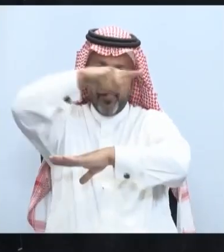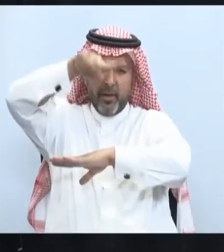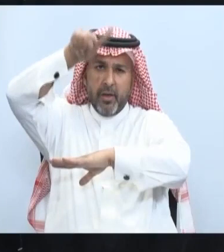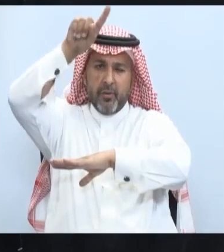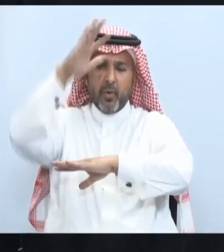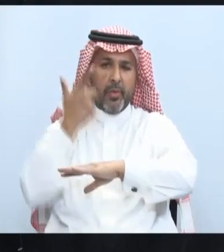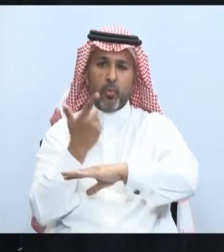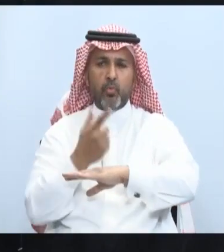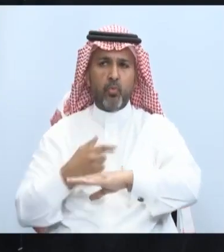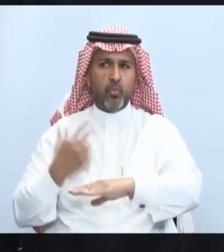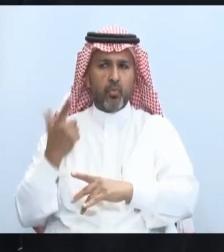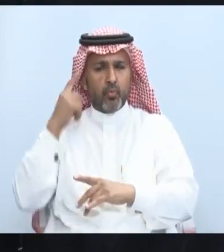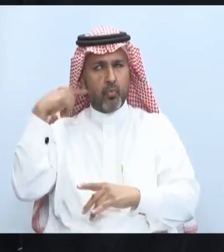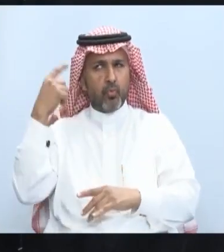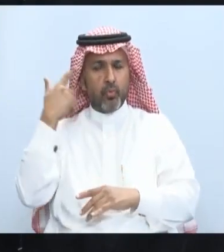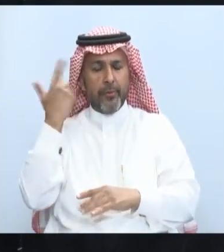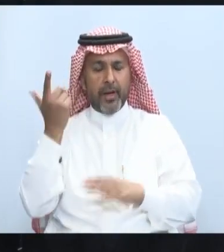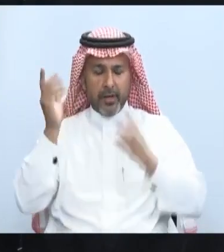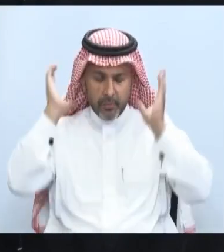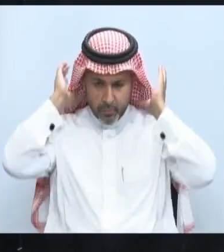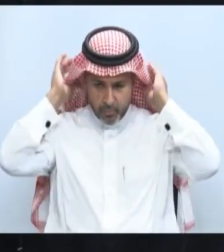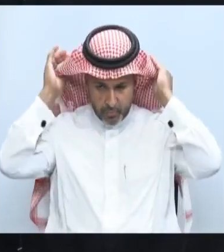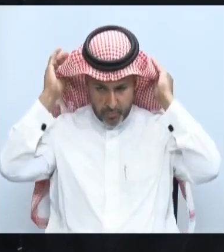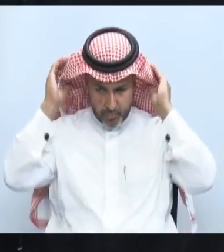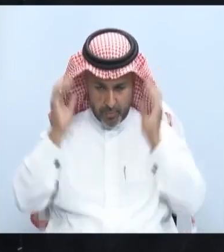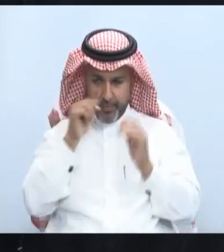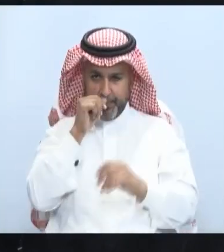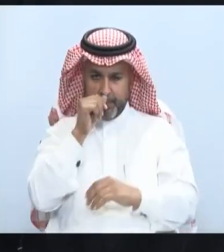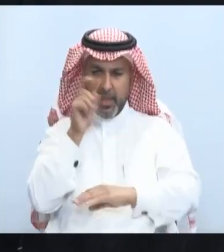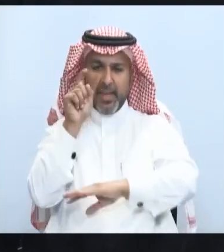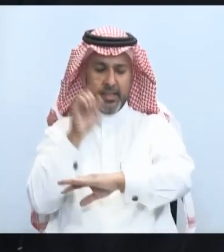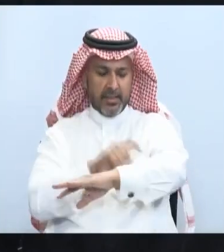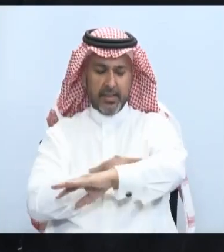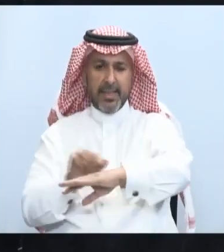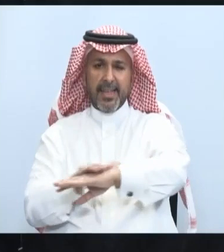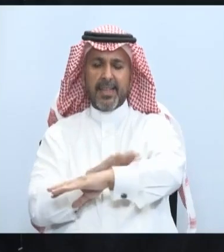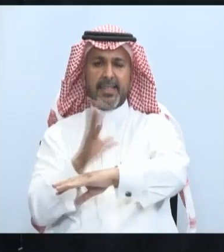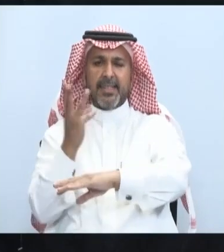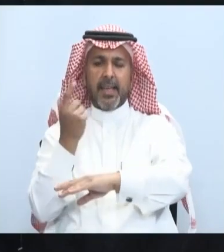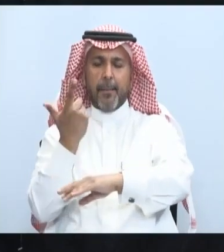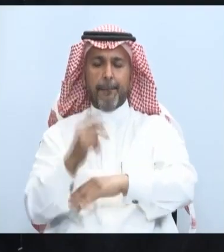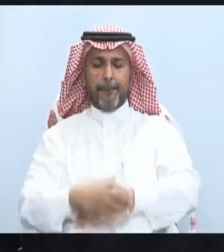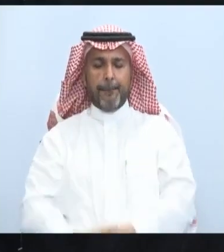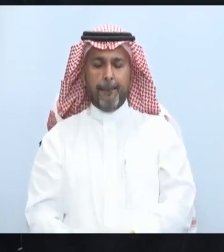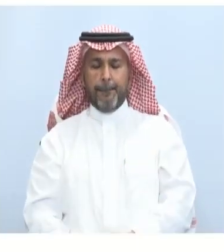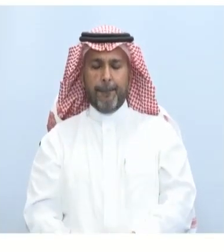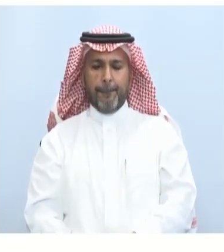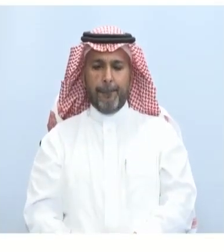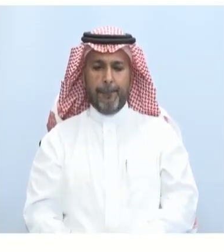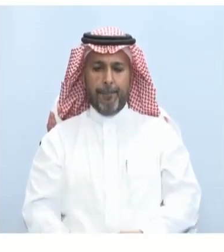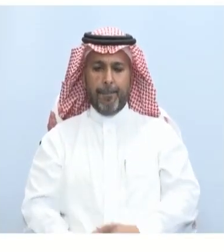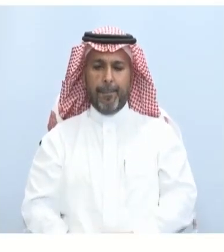نجي نحل معادله ونوجد قيمه لاكس قيمه لاكس طيب معنى